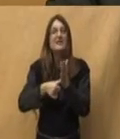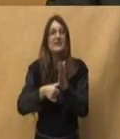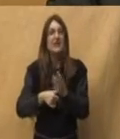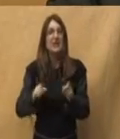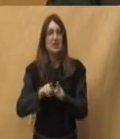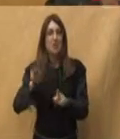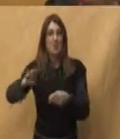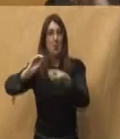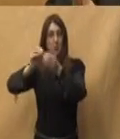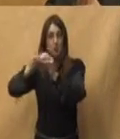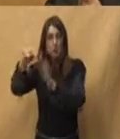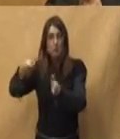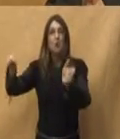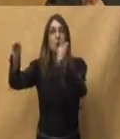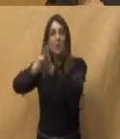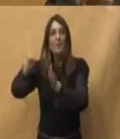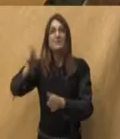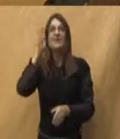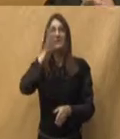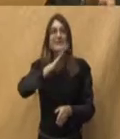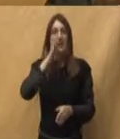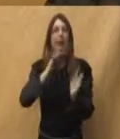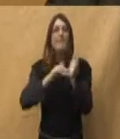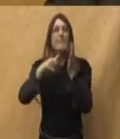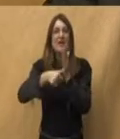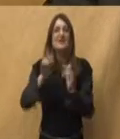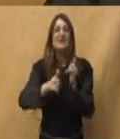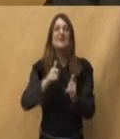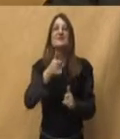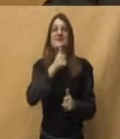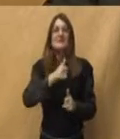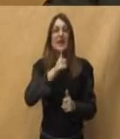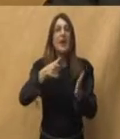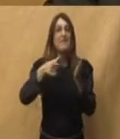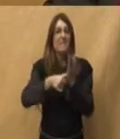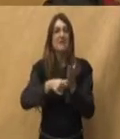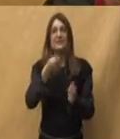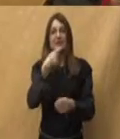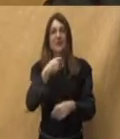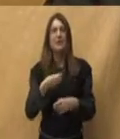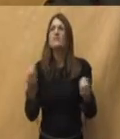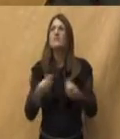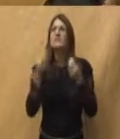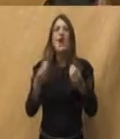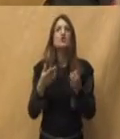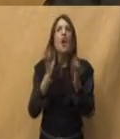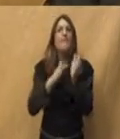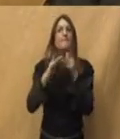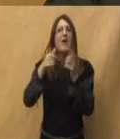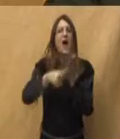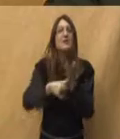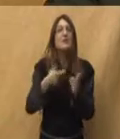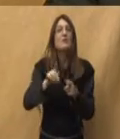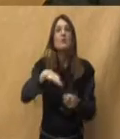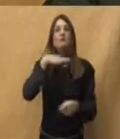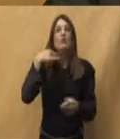naše shopping centre, prema tome kupite crne masline ili zelene masline i jedite masline. Zašto masline? Zato što sadrže maslinovo